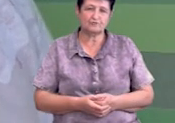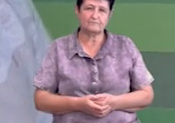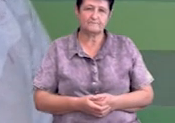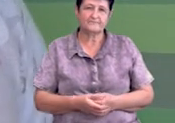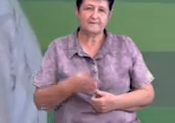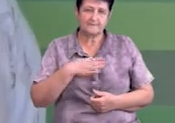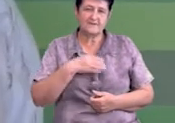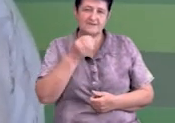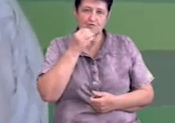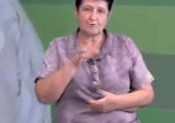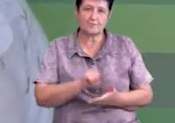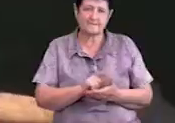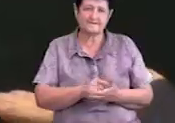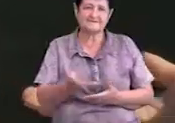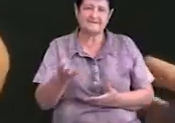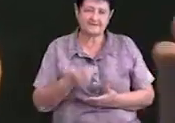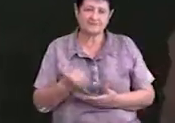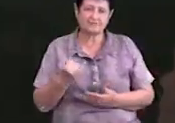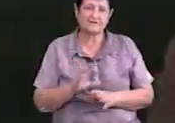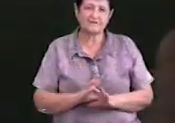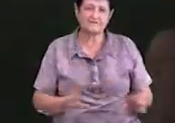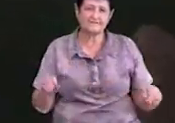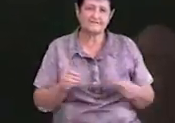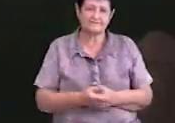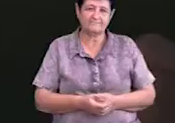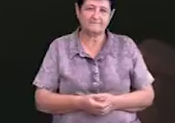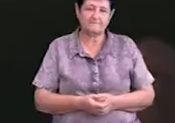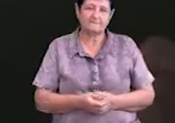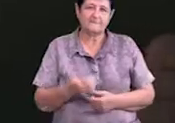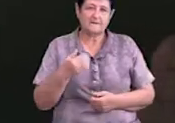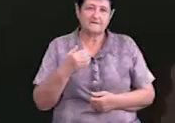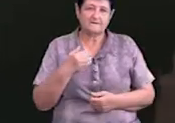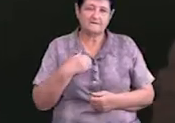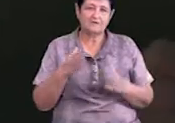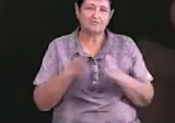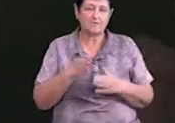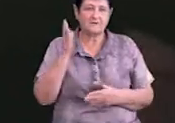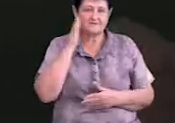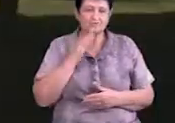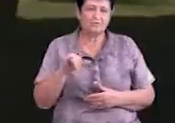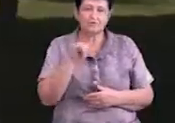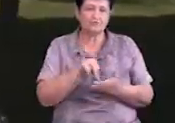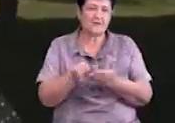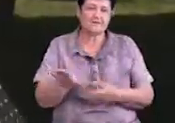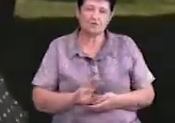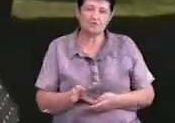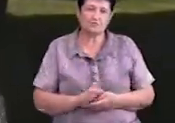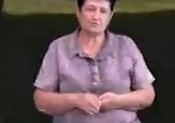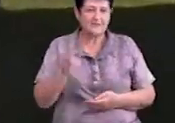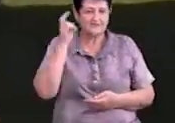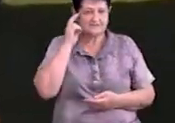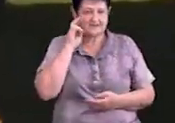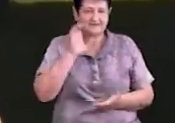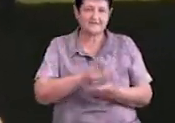добре. Пенсію дають, та й все. Це мені не грозить. Я по дощам вдома сплю, ніде не хожу, так що з Києва знайомі